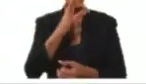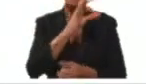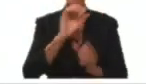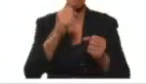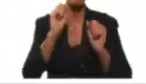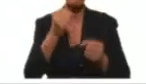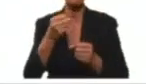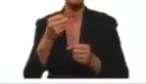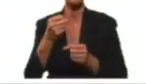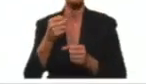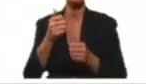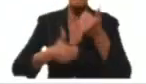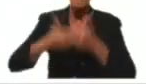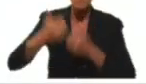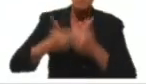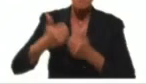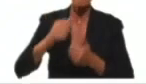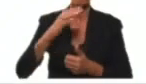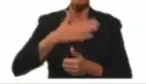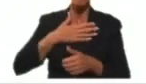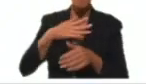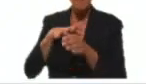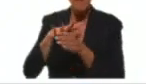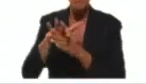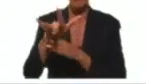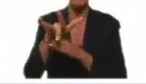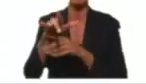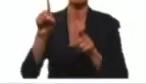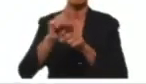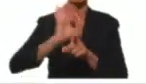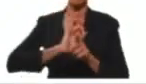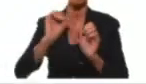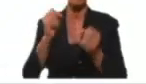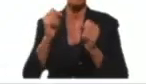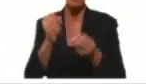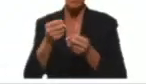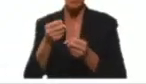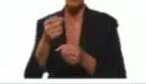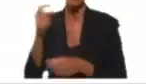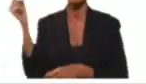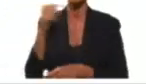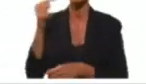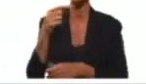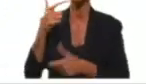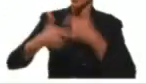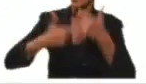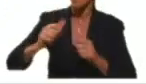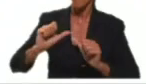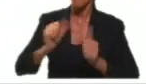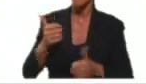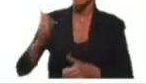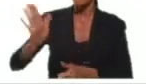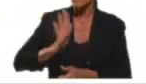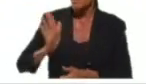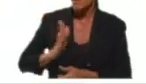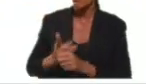To jest transport, na którego my tutaj mamy wpływ i poprzez swoje działania powinniśmy sprawić, żeby był bezpieczny i dostępny